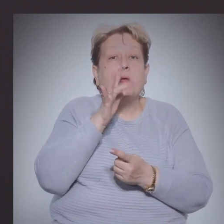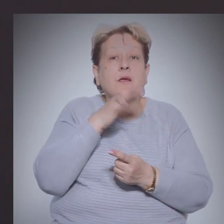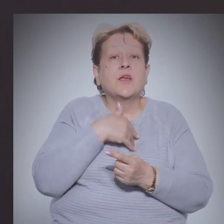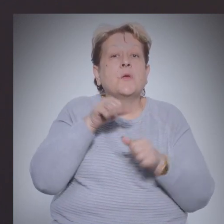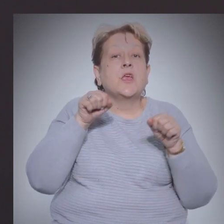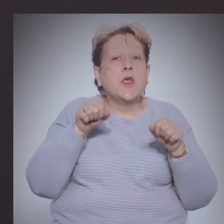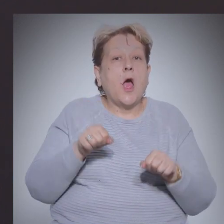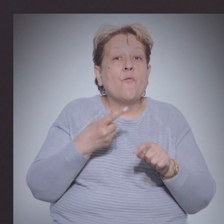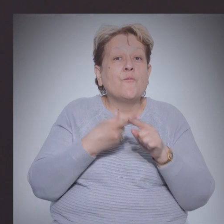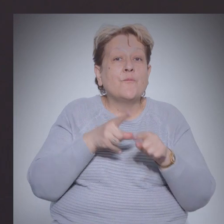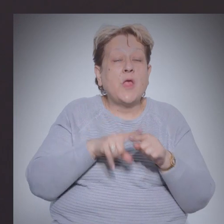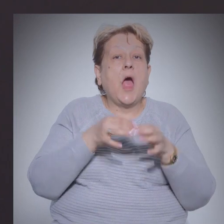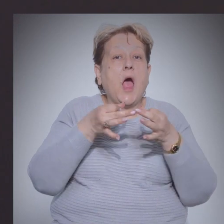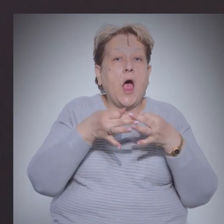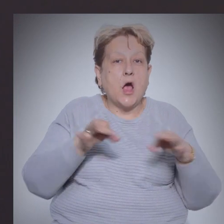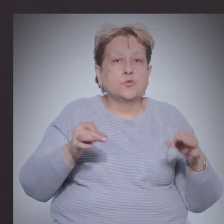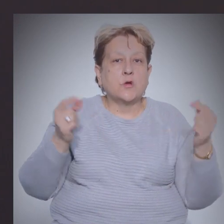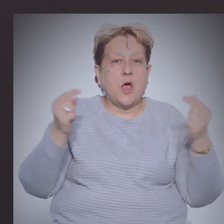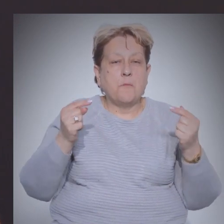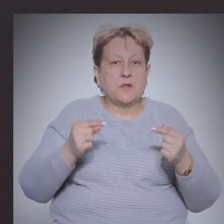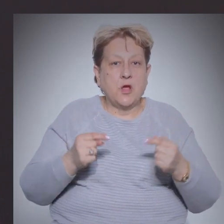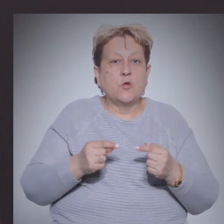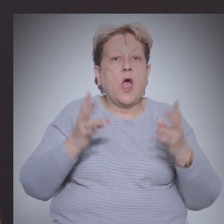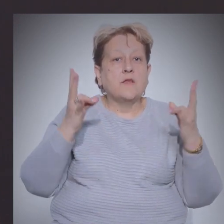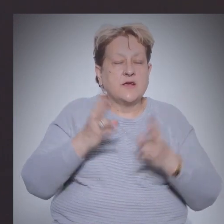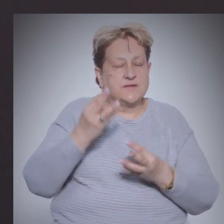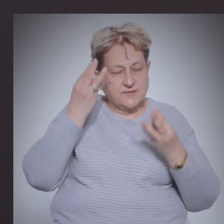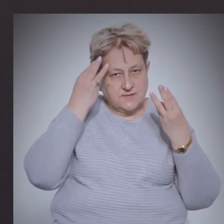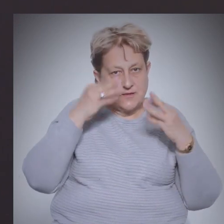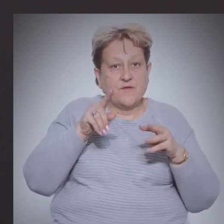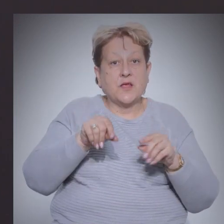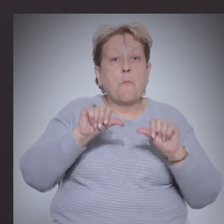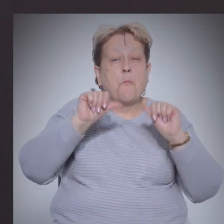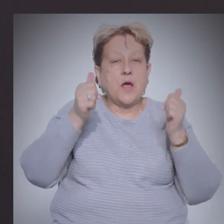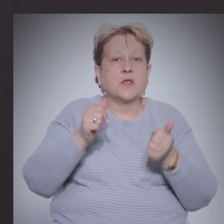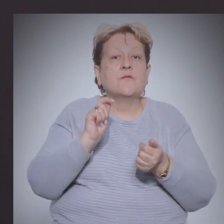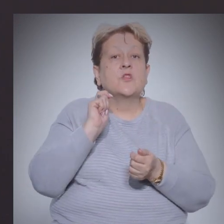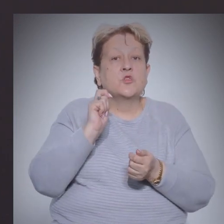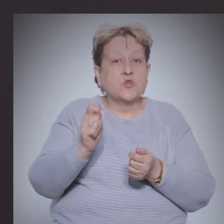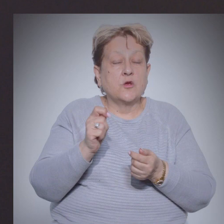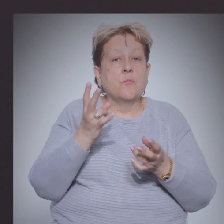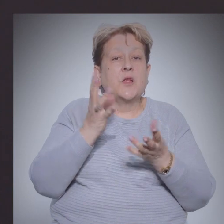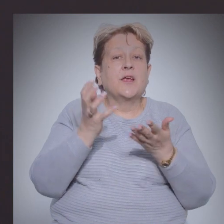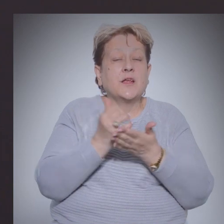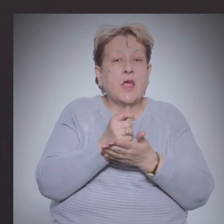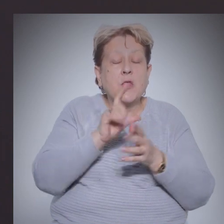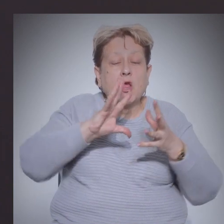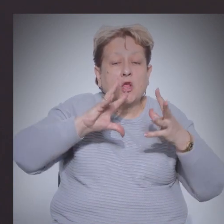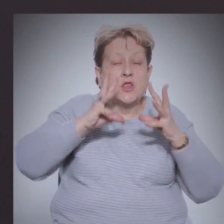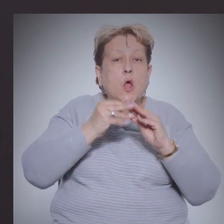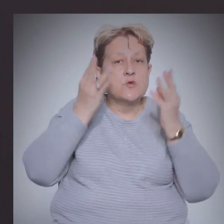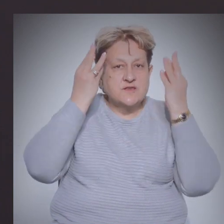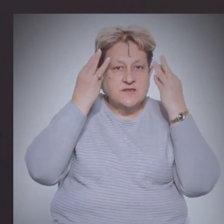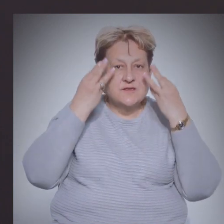հանդիպման ընթացքում նշազ իրավունքը դա ազատության համնթանուր և անռաժրես ձևը։ Այս բանաձևը նշանակելու է, որ պետք ա գտնել